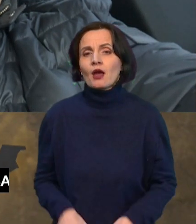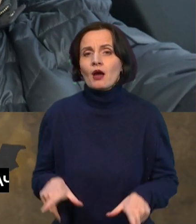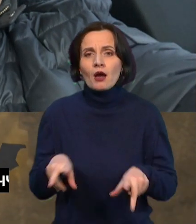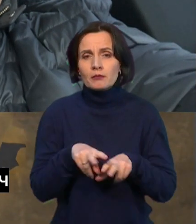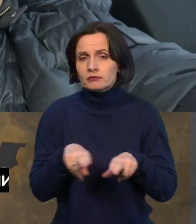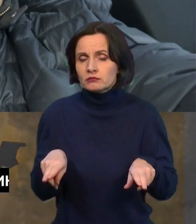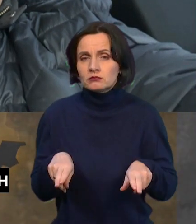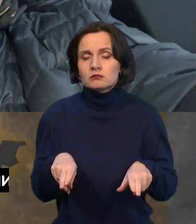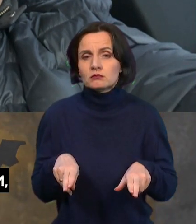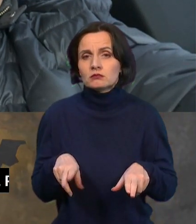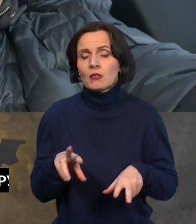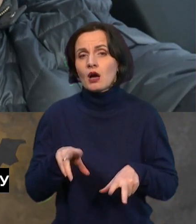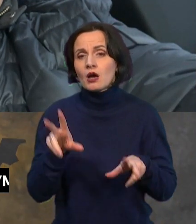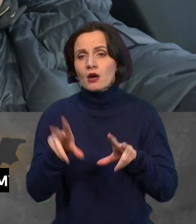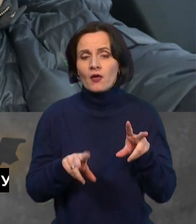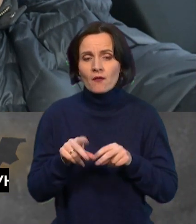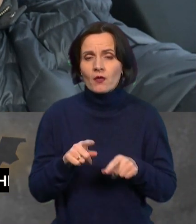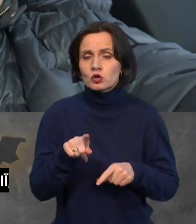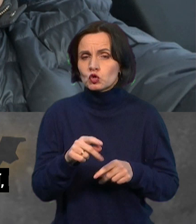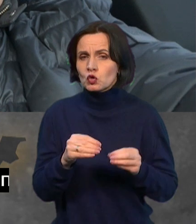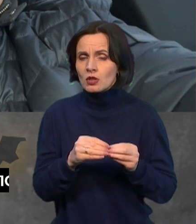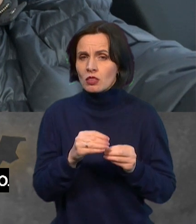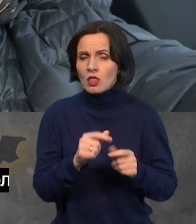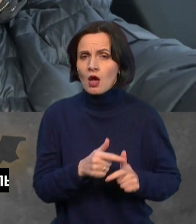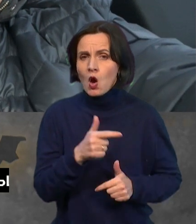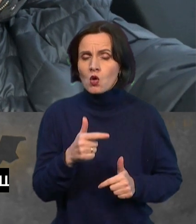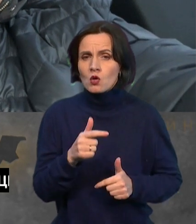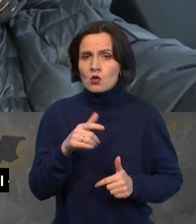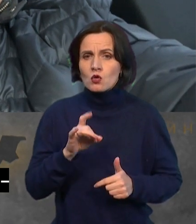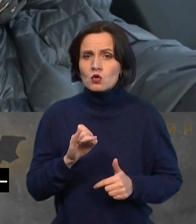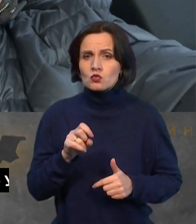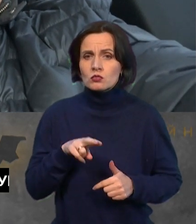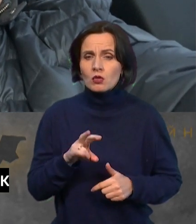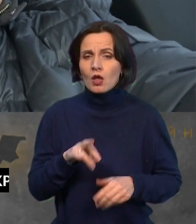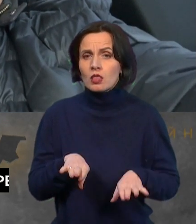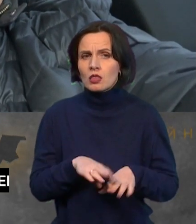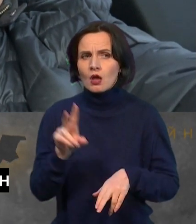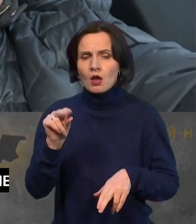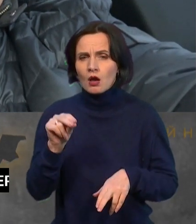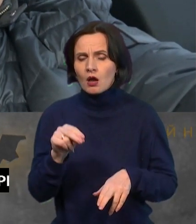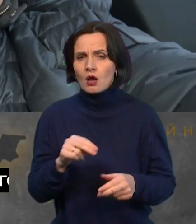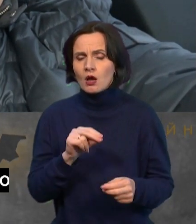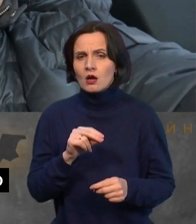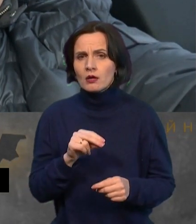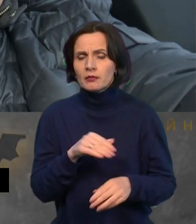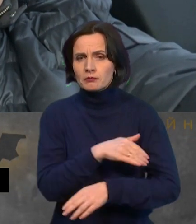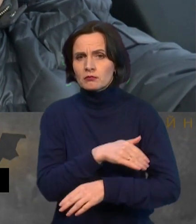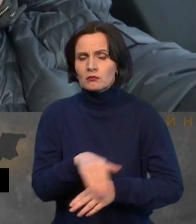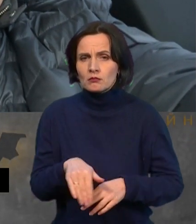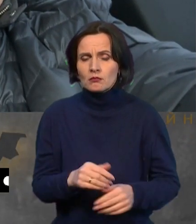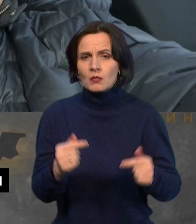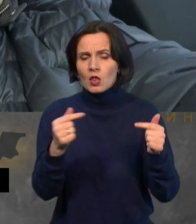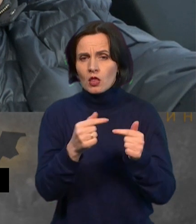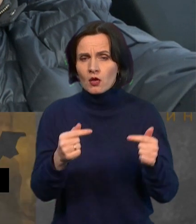Олеже, як вважаєте, чому саме 10 грудня ось такою датою Рубікону визначив заступник